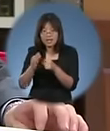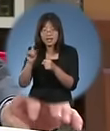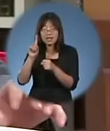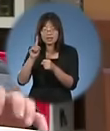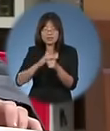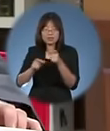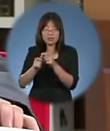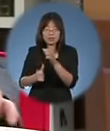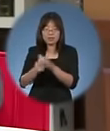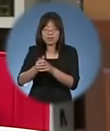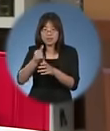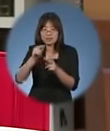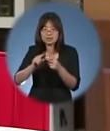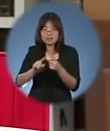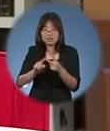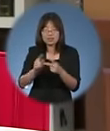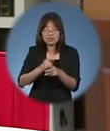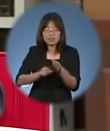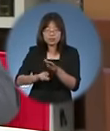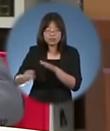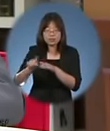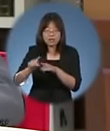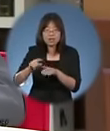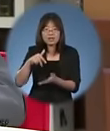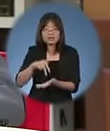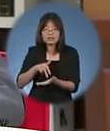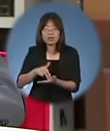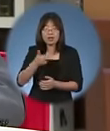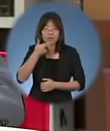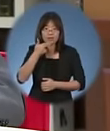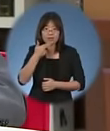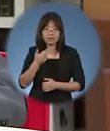뛰어나거나 어느 하나가 너무 튄다거나 그런 경우는 없죠.